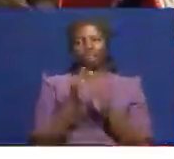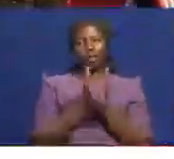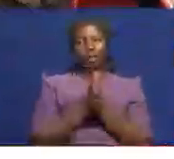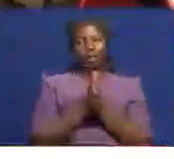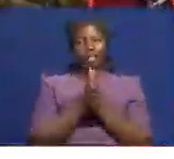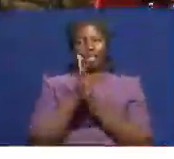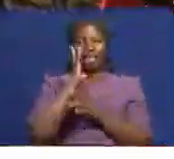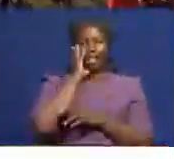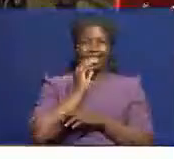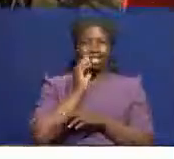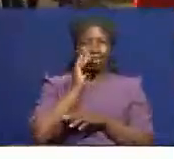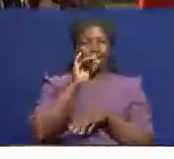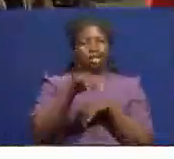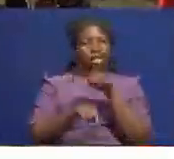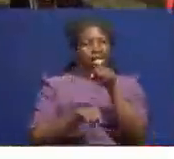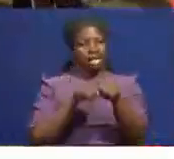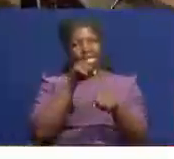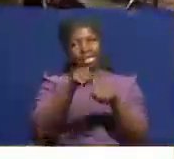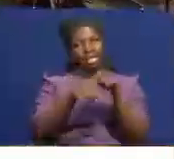muda wa saa